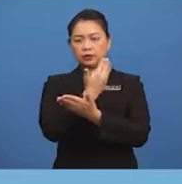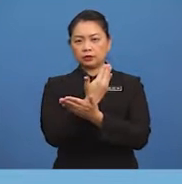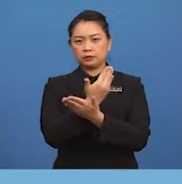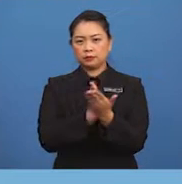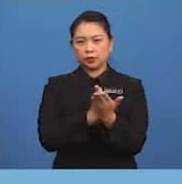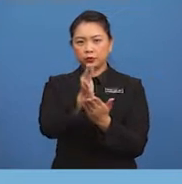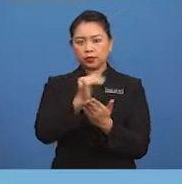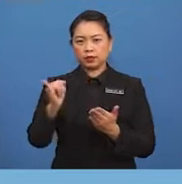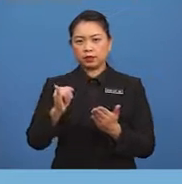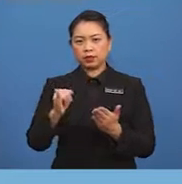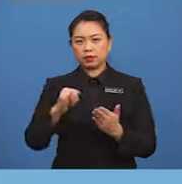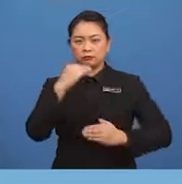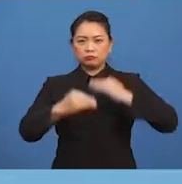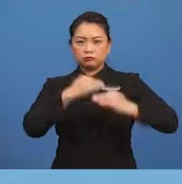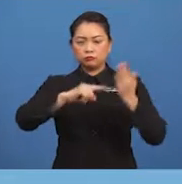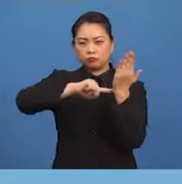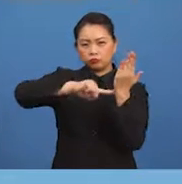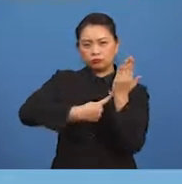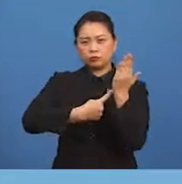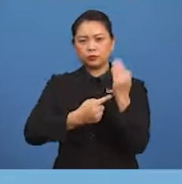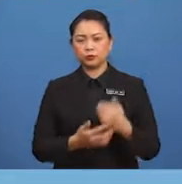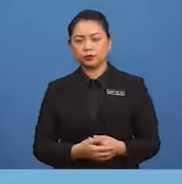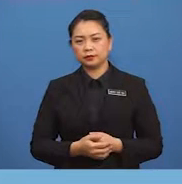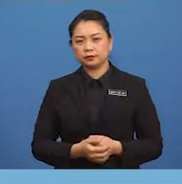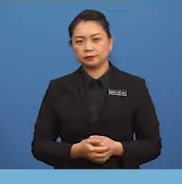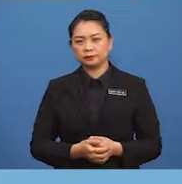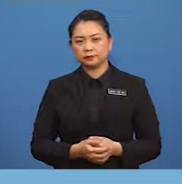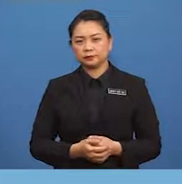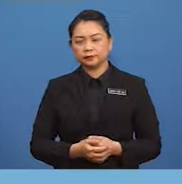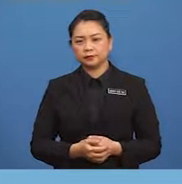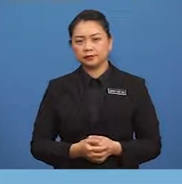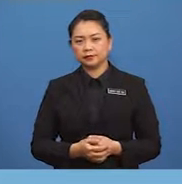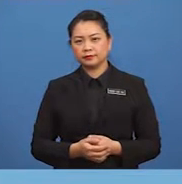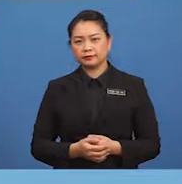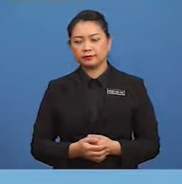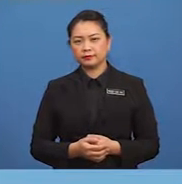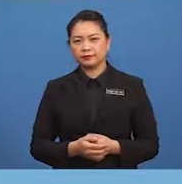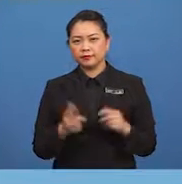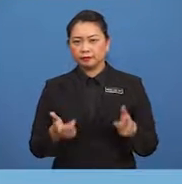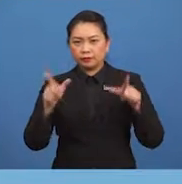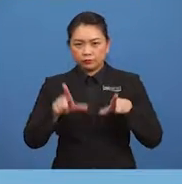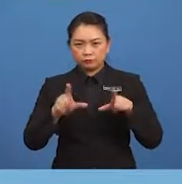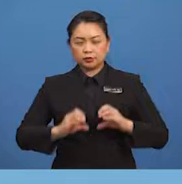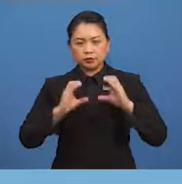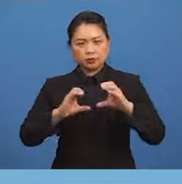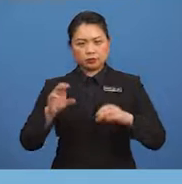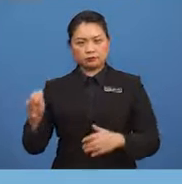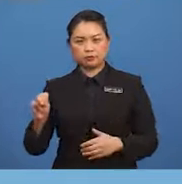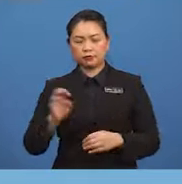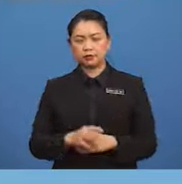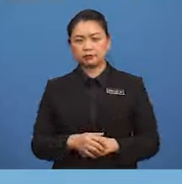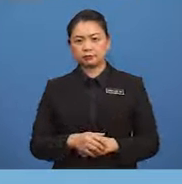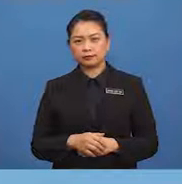melalui penjanaan semula. Penjanaan semula ini berlaku secara mitosis.